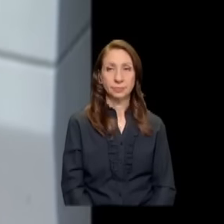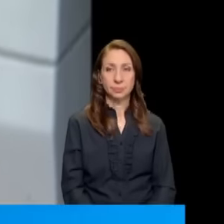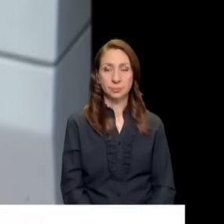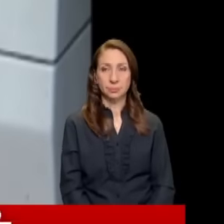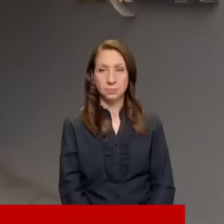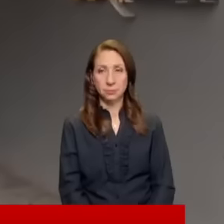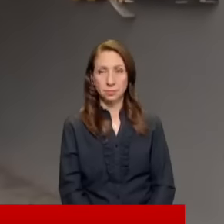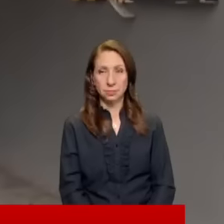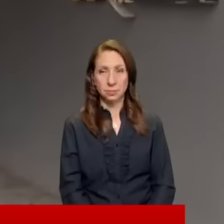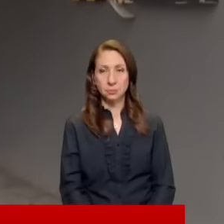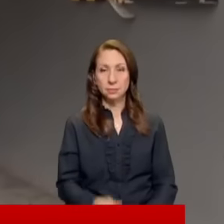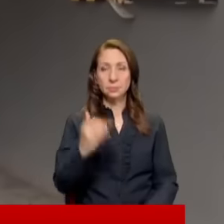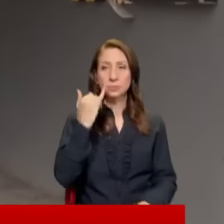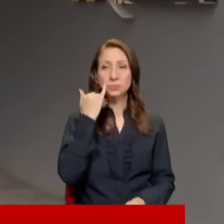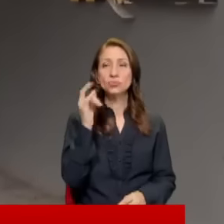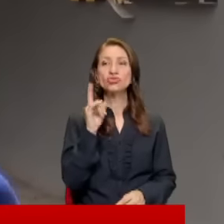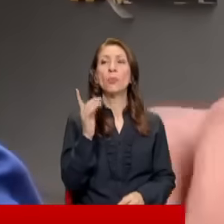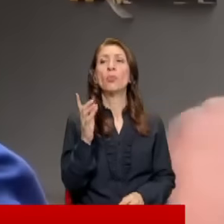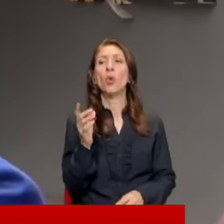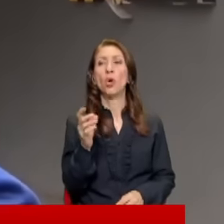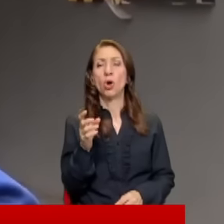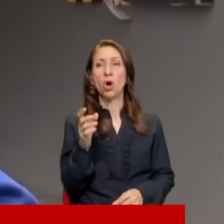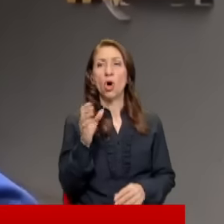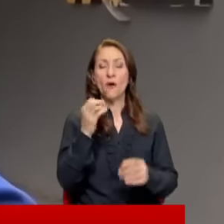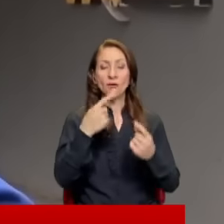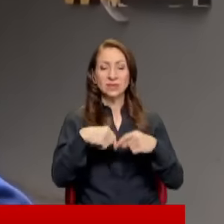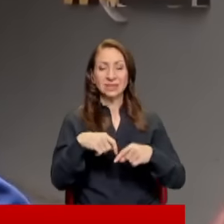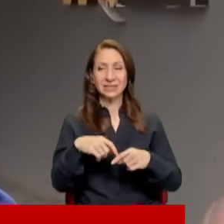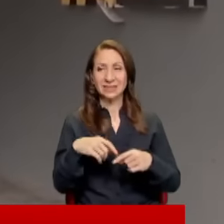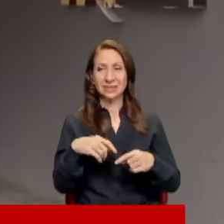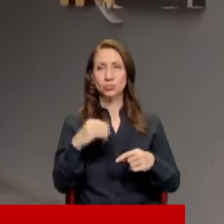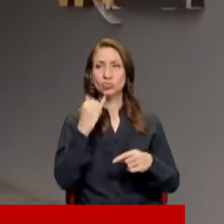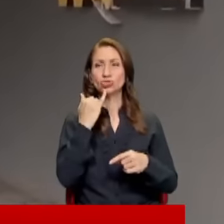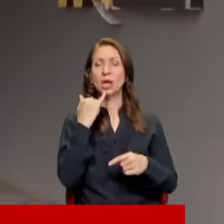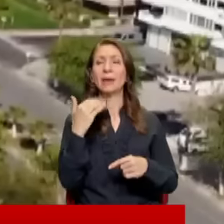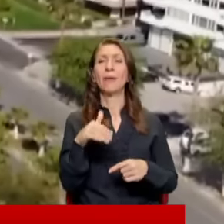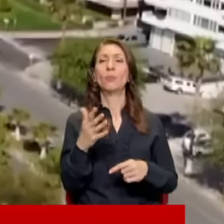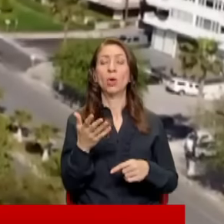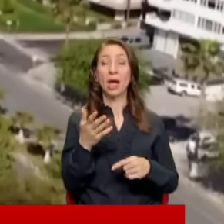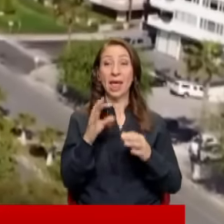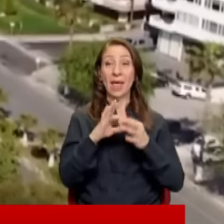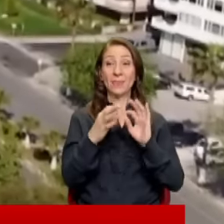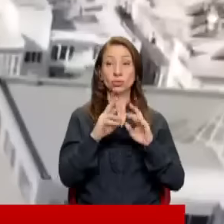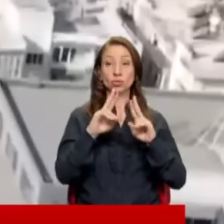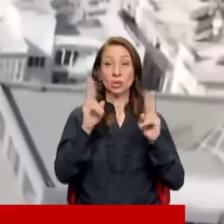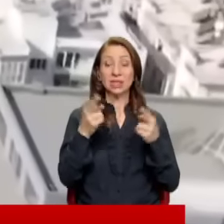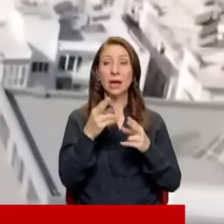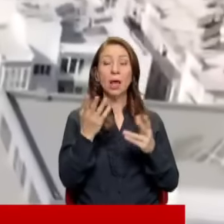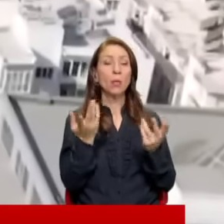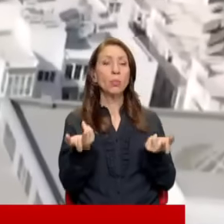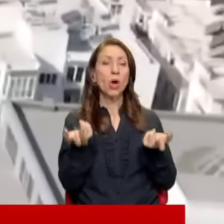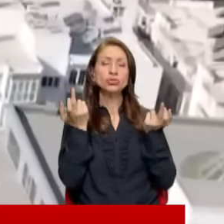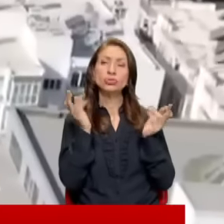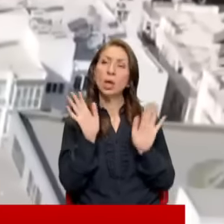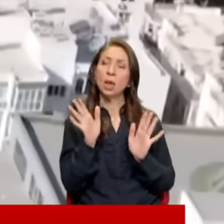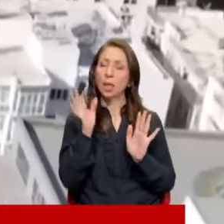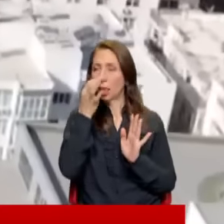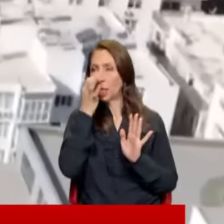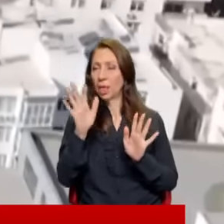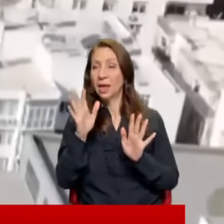çakıldı ne telefonumuz Ne ofisimize e müşterimiz giriyor emlakçı dükkanları sinek avlıyor Tabiri